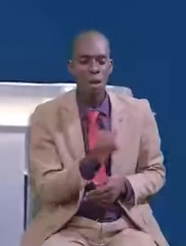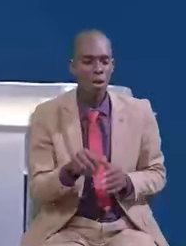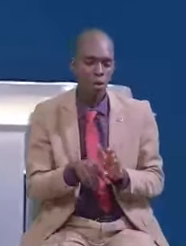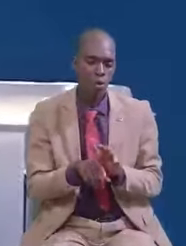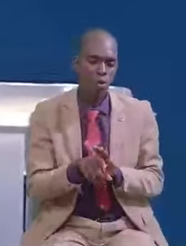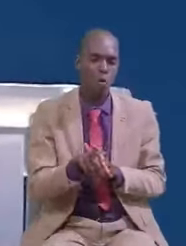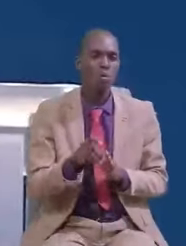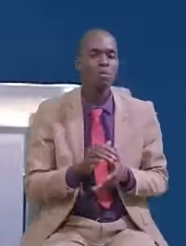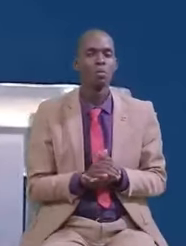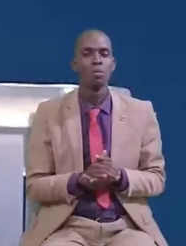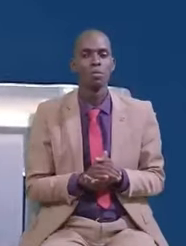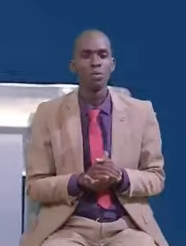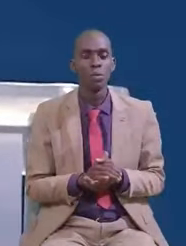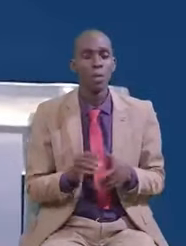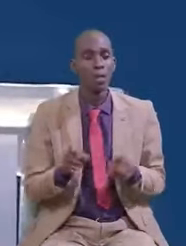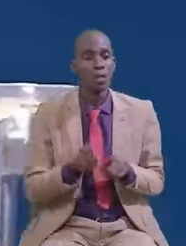Comme vous vous regardez,